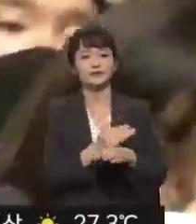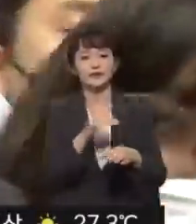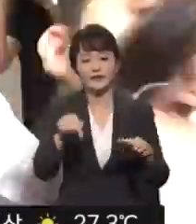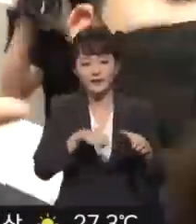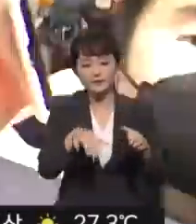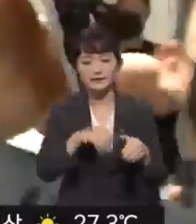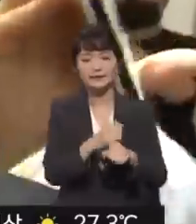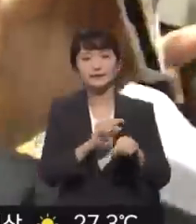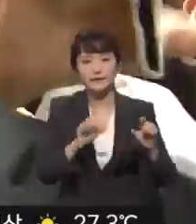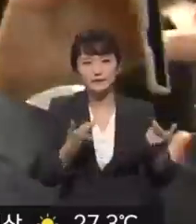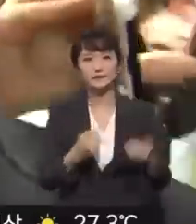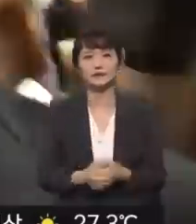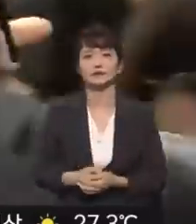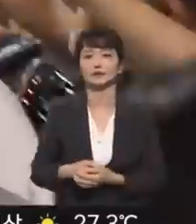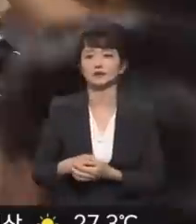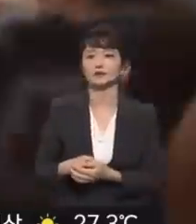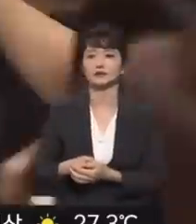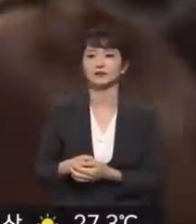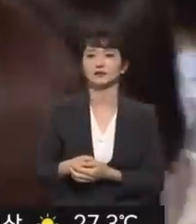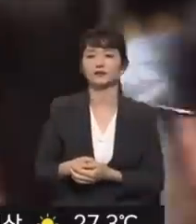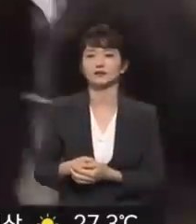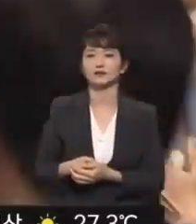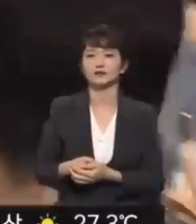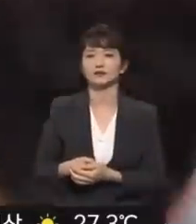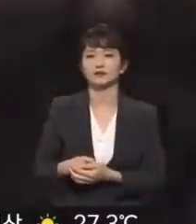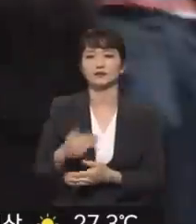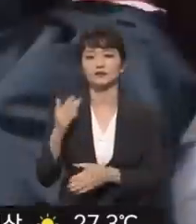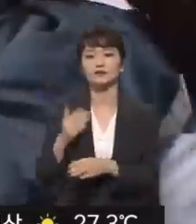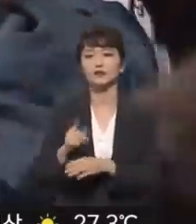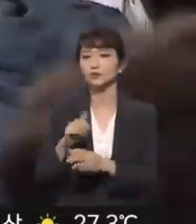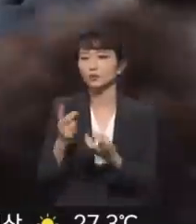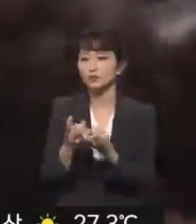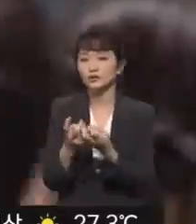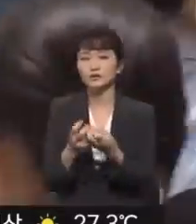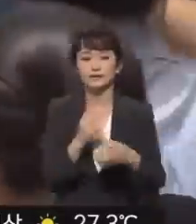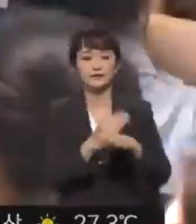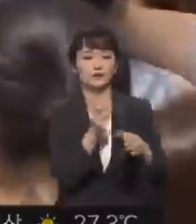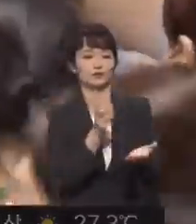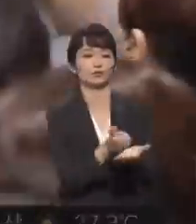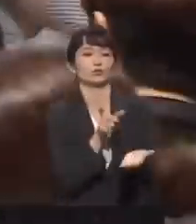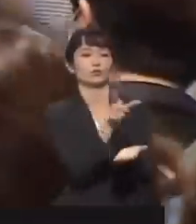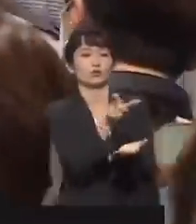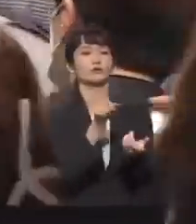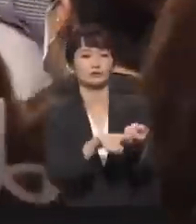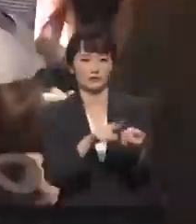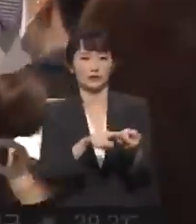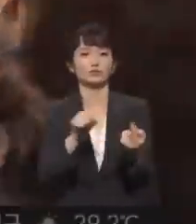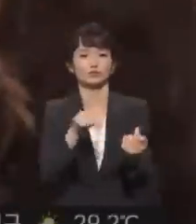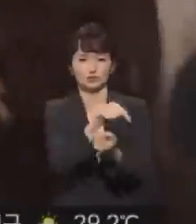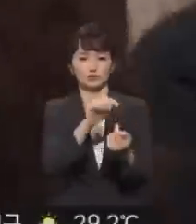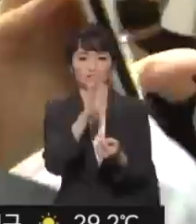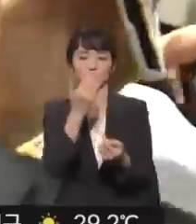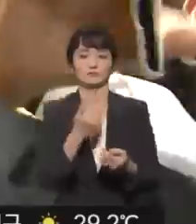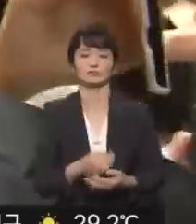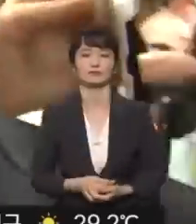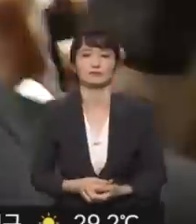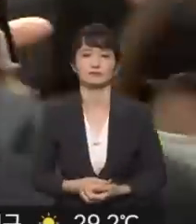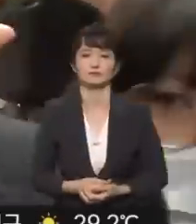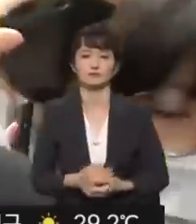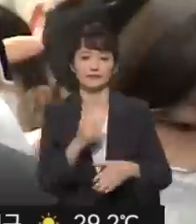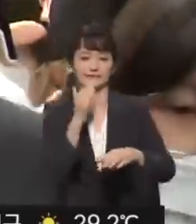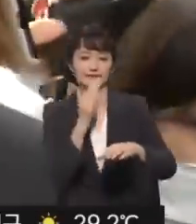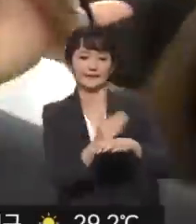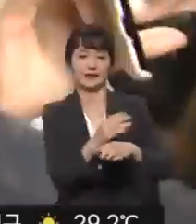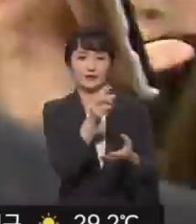외부의 다가 방은 어떻게 해야 되나 이런 질문이 나온다 고 보거든요 방원 강교 쓰여 있는 대로 하시면 되는겁니다 상어 눈에 대해 거는 당헌 당규